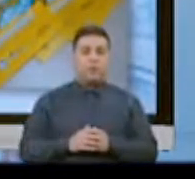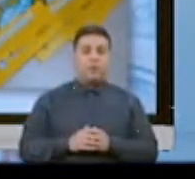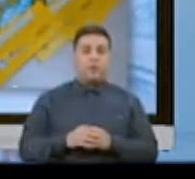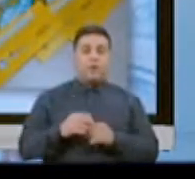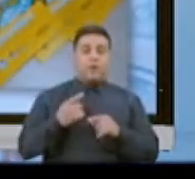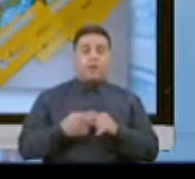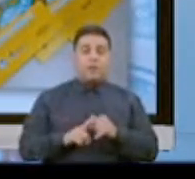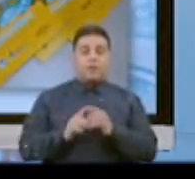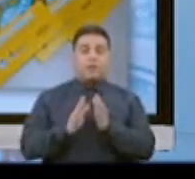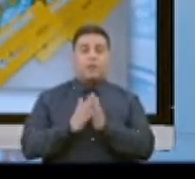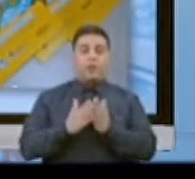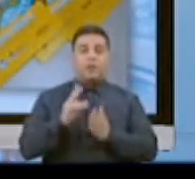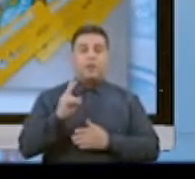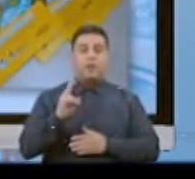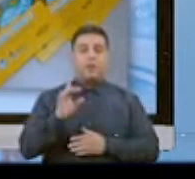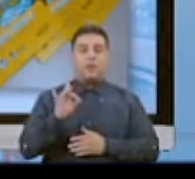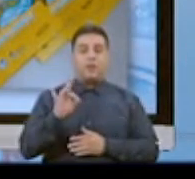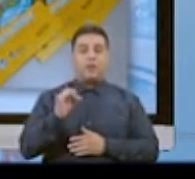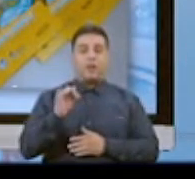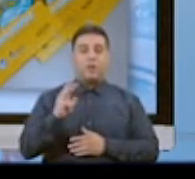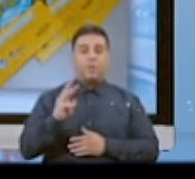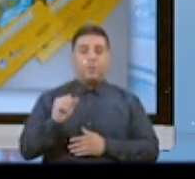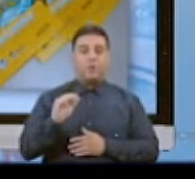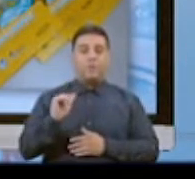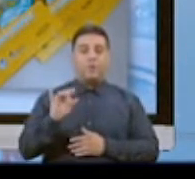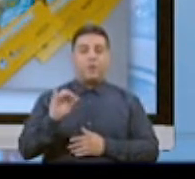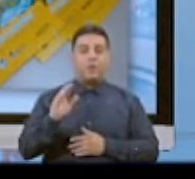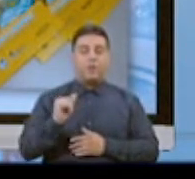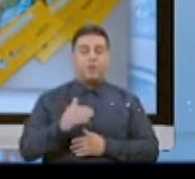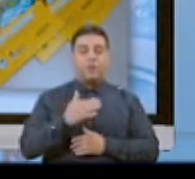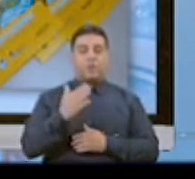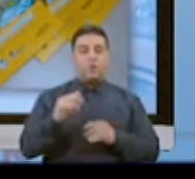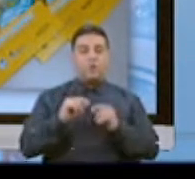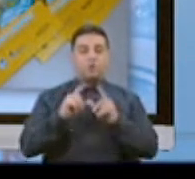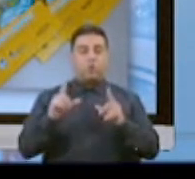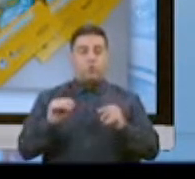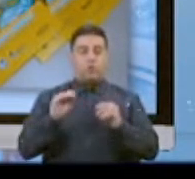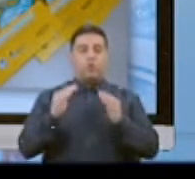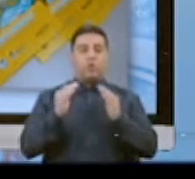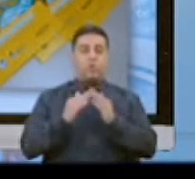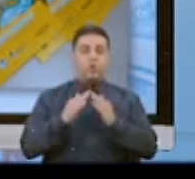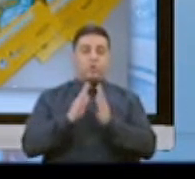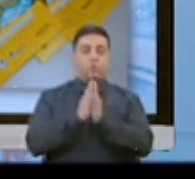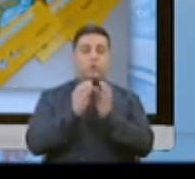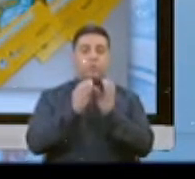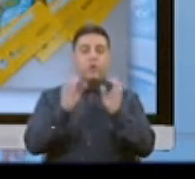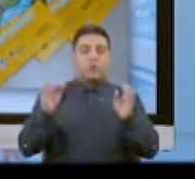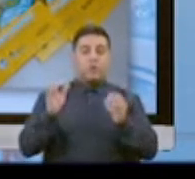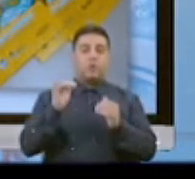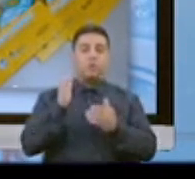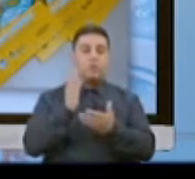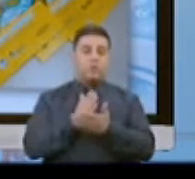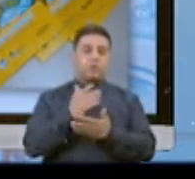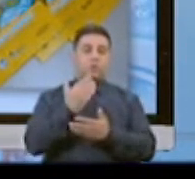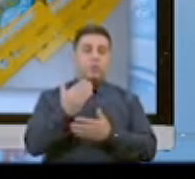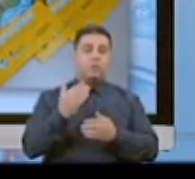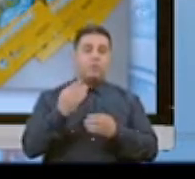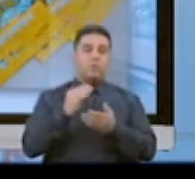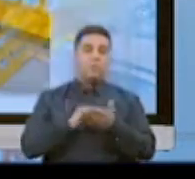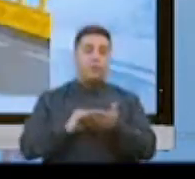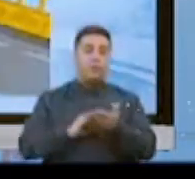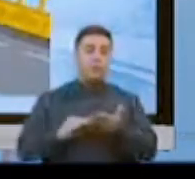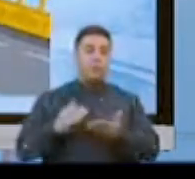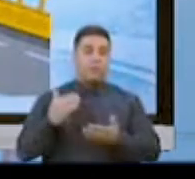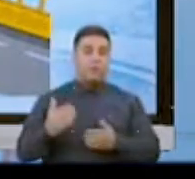Это книги Раима Фархади. Я уверена, что в вашей школьной и домашней библиотеке найдутся его произведения.